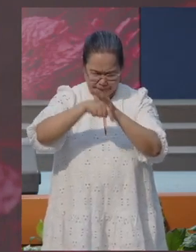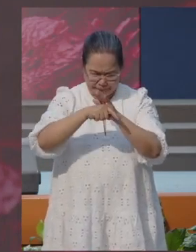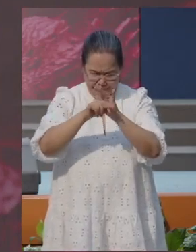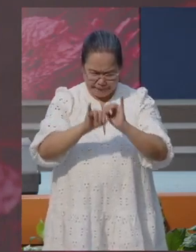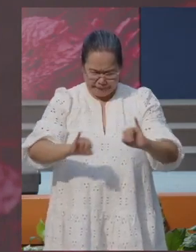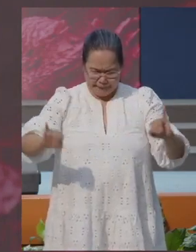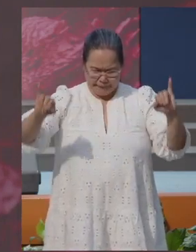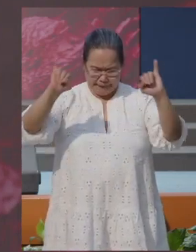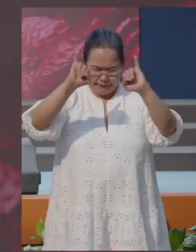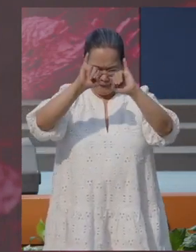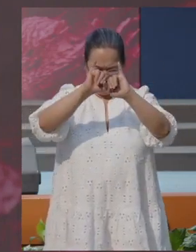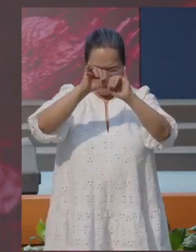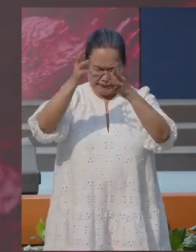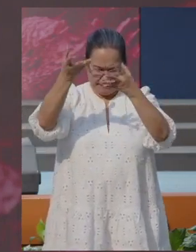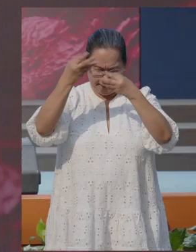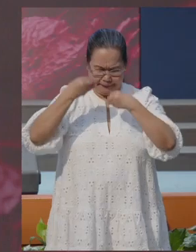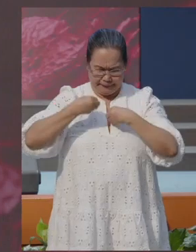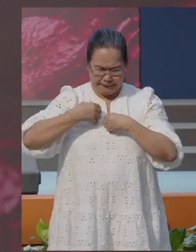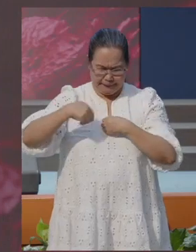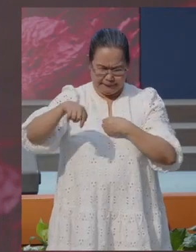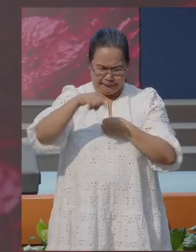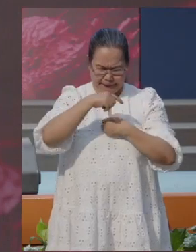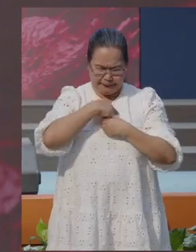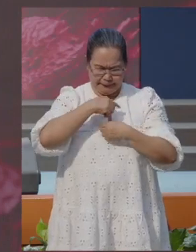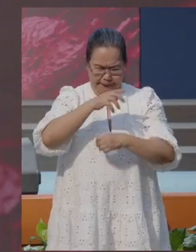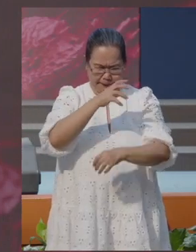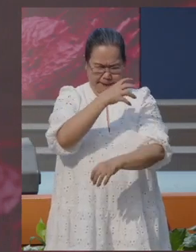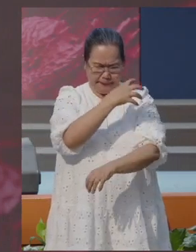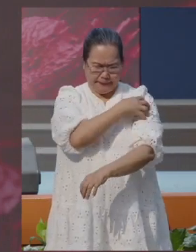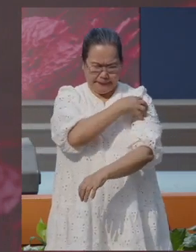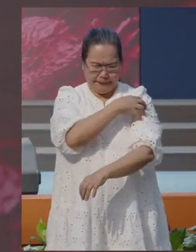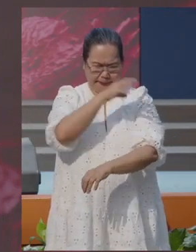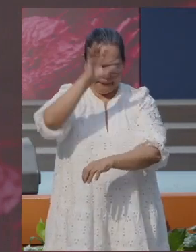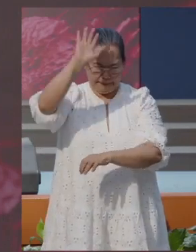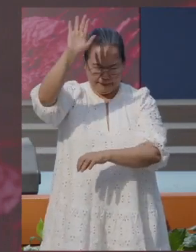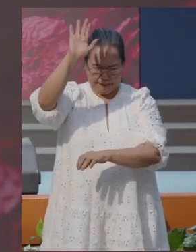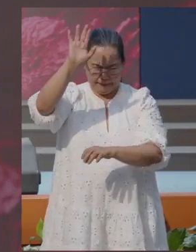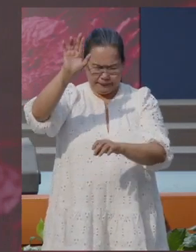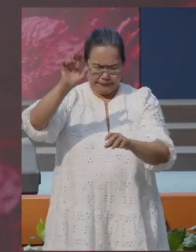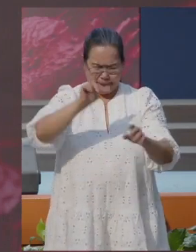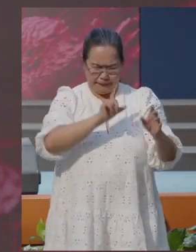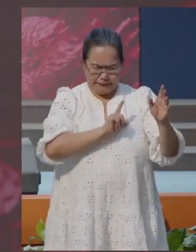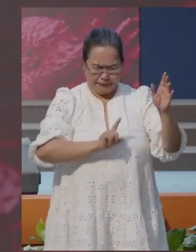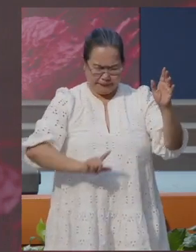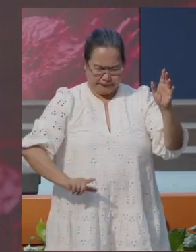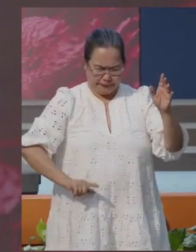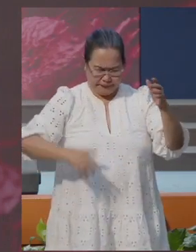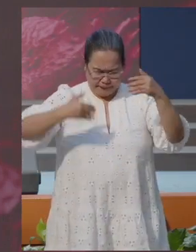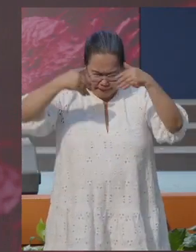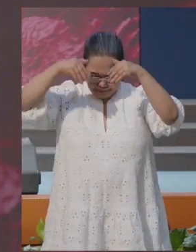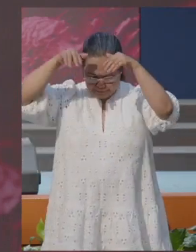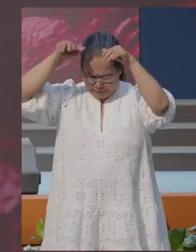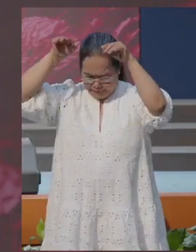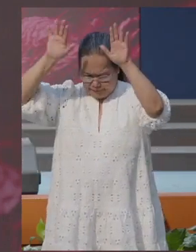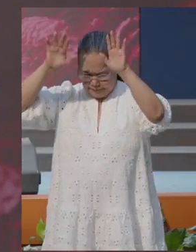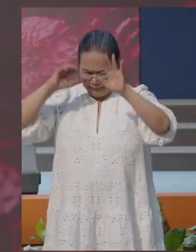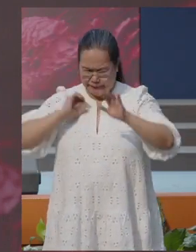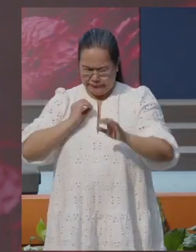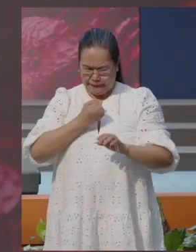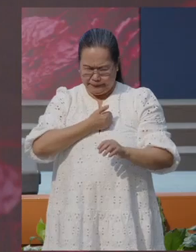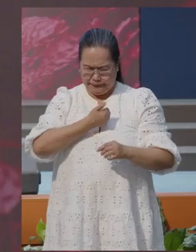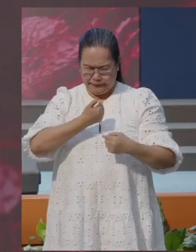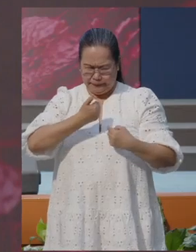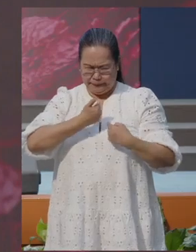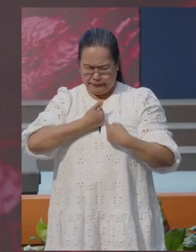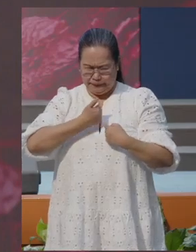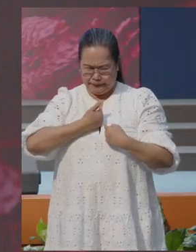lahat. Bigyan mo kami ng kapangyarihan, O Diyos, na isuko ang aming mga sarili sa inyo upang